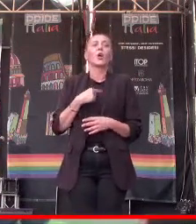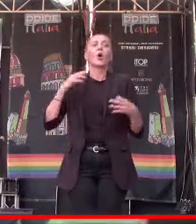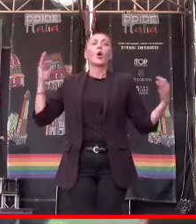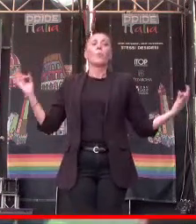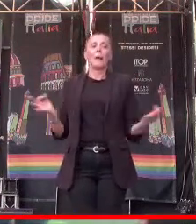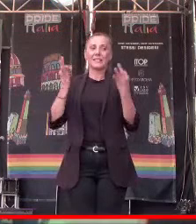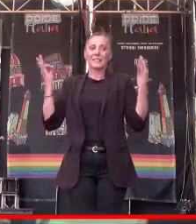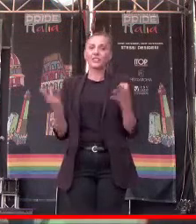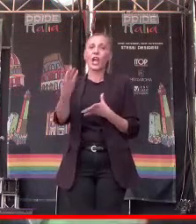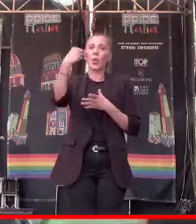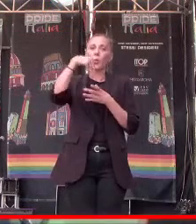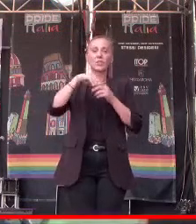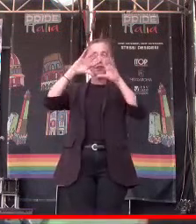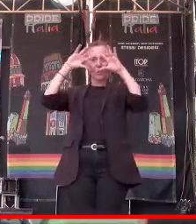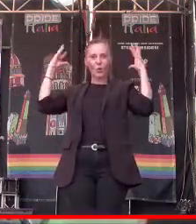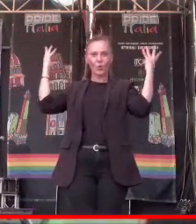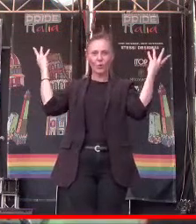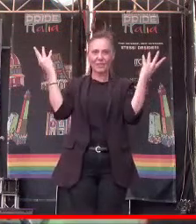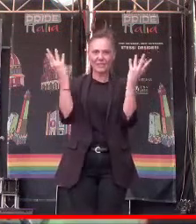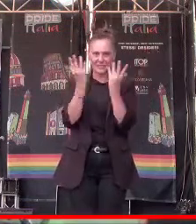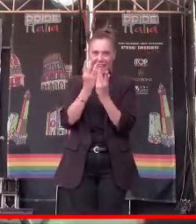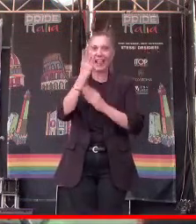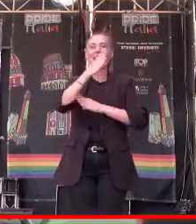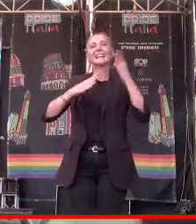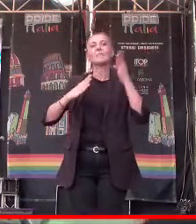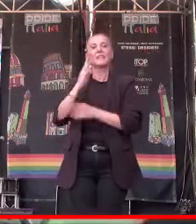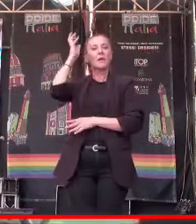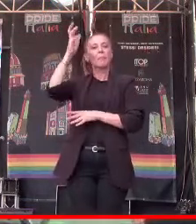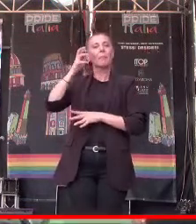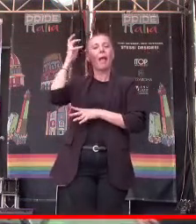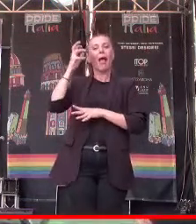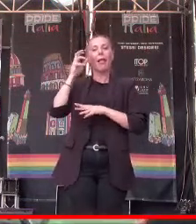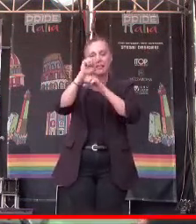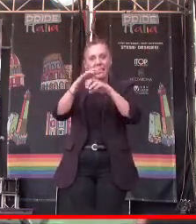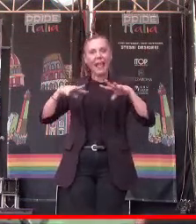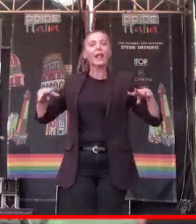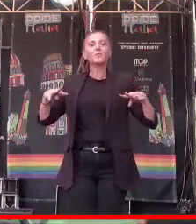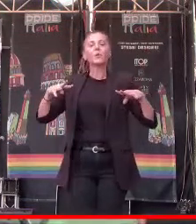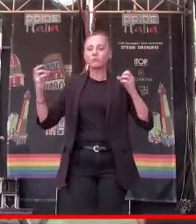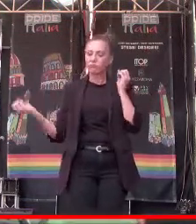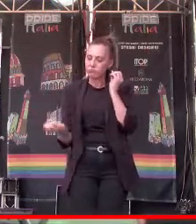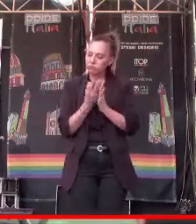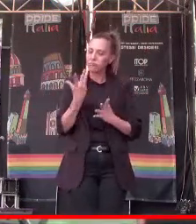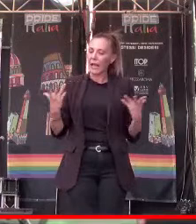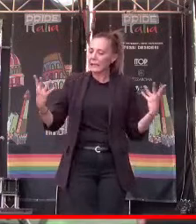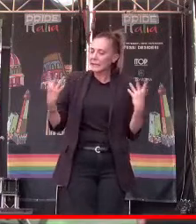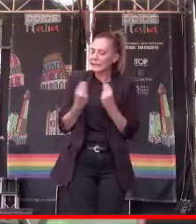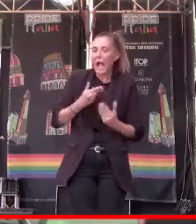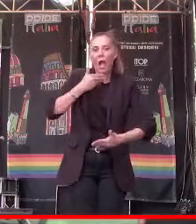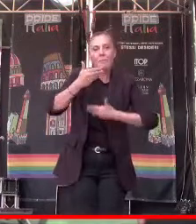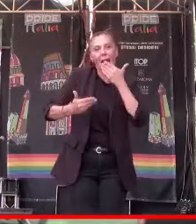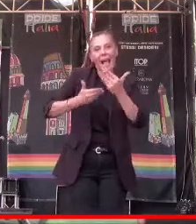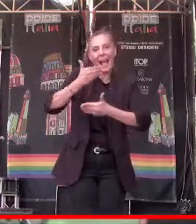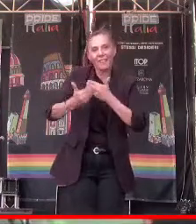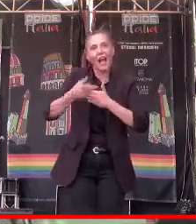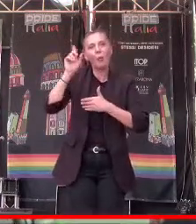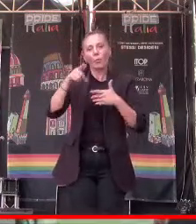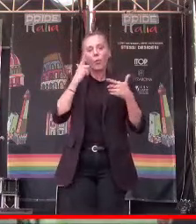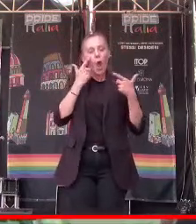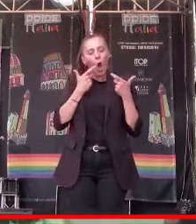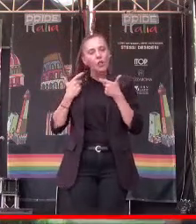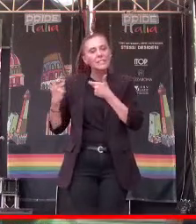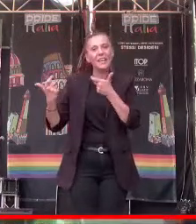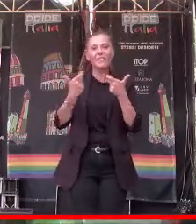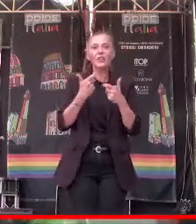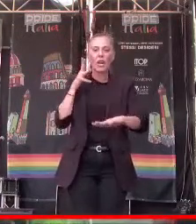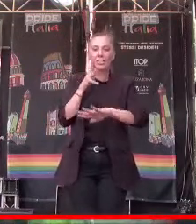universali che il Disability Pride Network ha ideato e che porta avanti insieme a tanti soggetti, tra cui l'Osservatorio Accessibilità